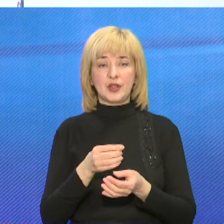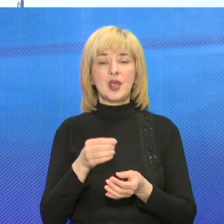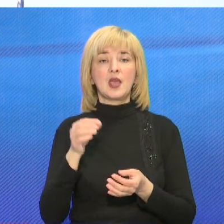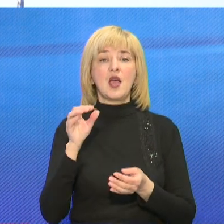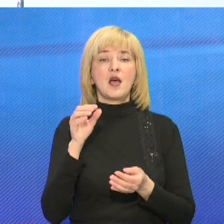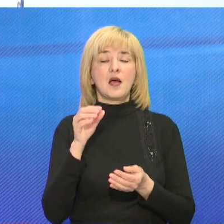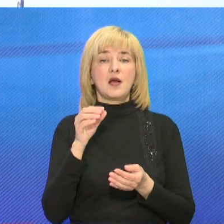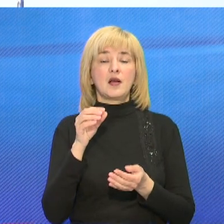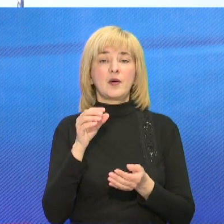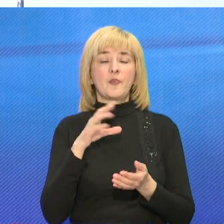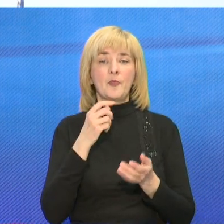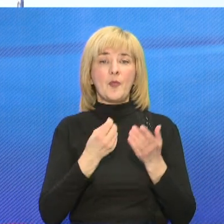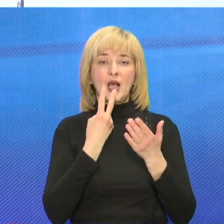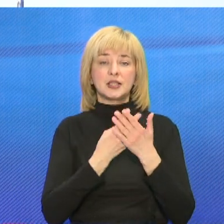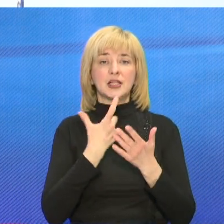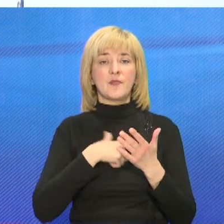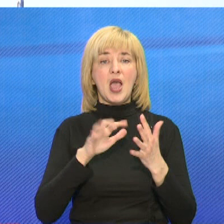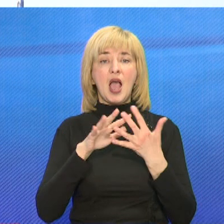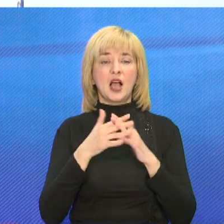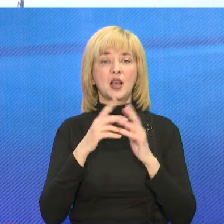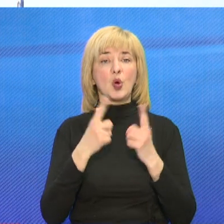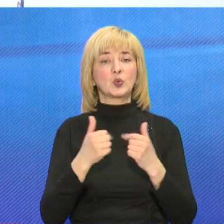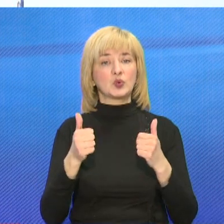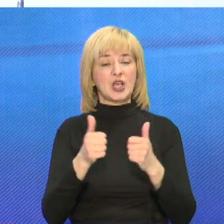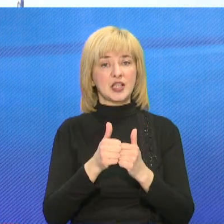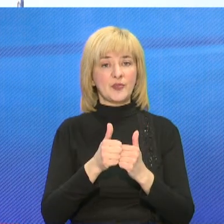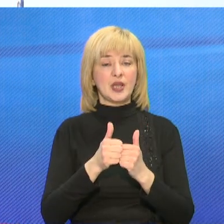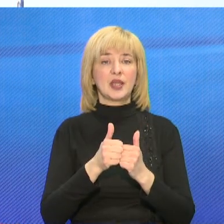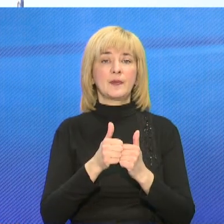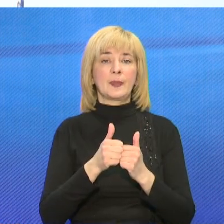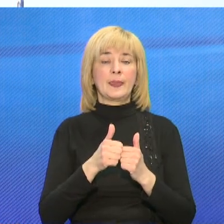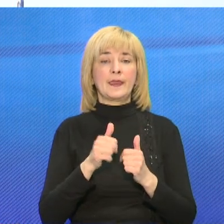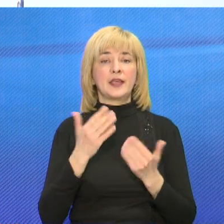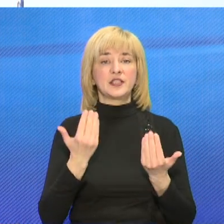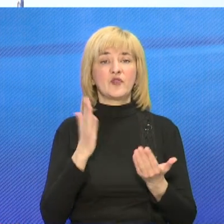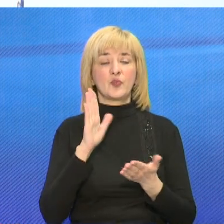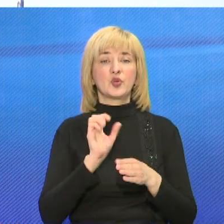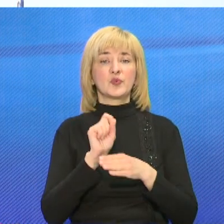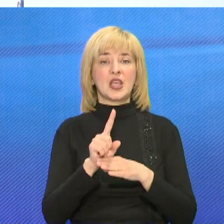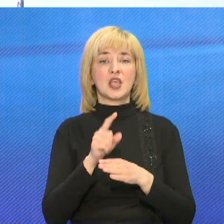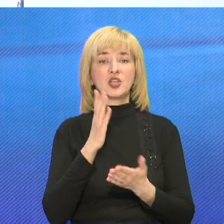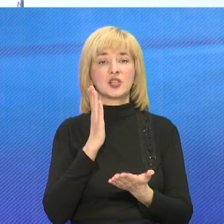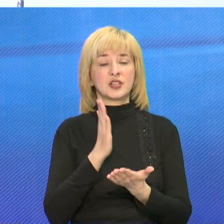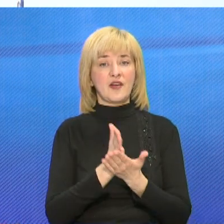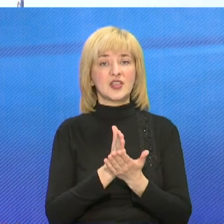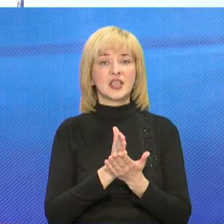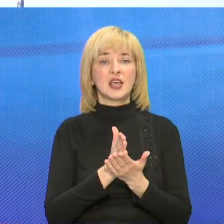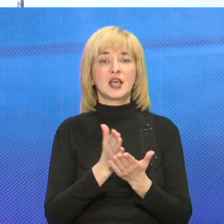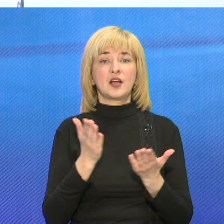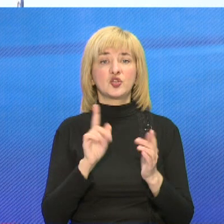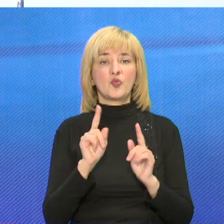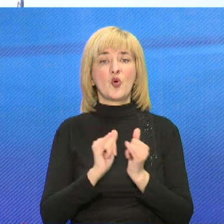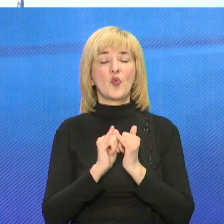мы увидели интерес внутреннего туризма, и сегодня будем ставить задачу всем районам Гродненской области для того, чтобы